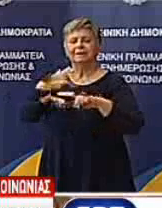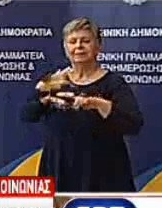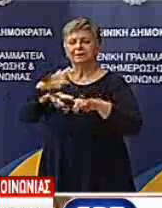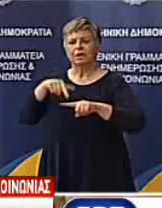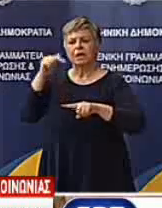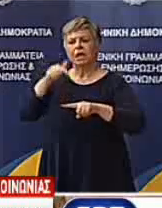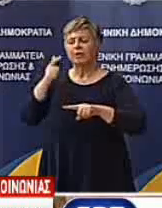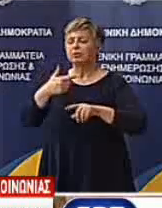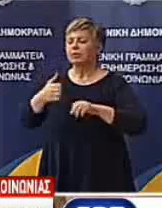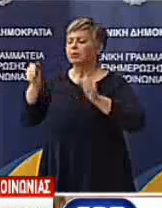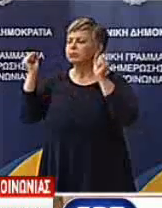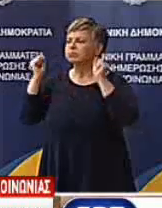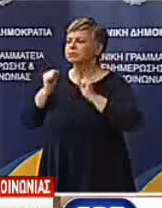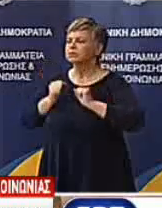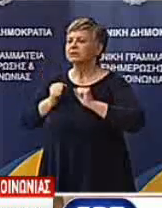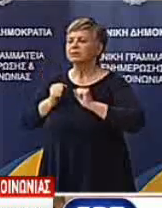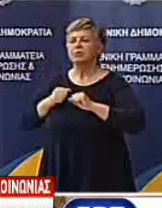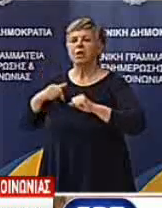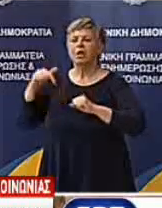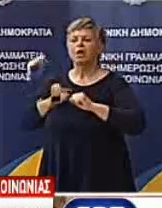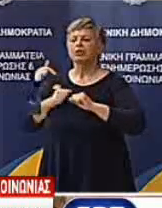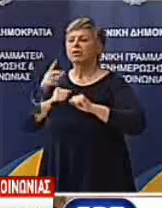από το προσφυγικό στο 0,3% του ΑΕΠ.